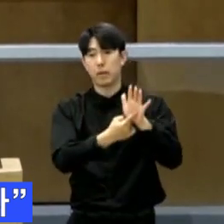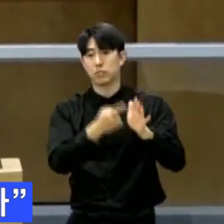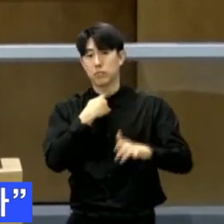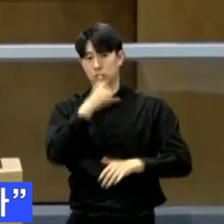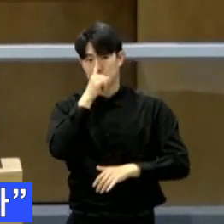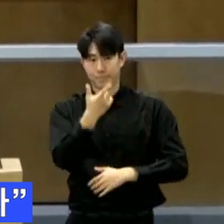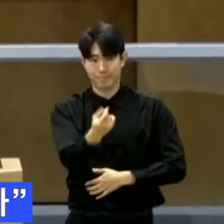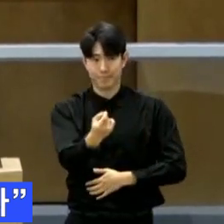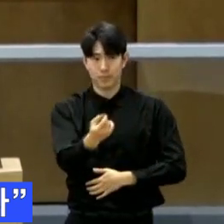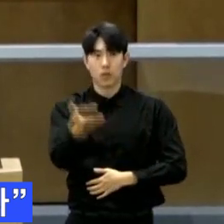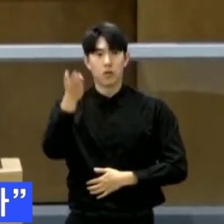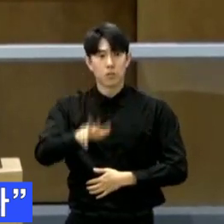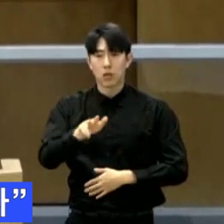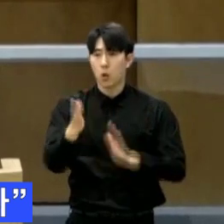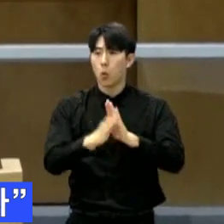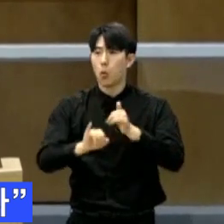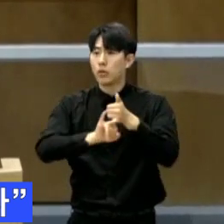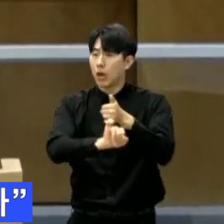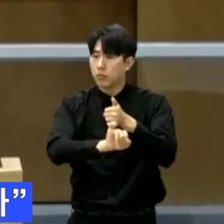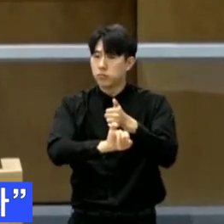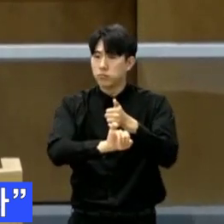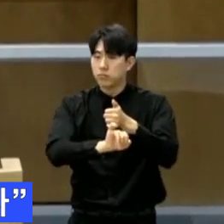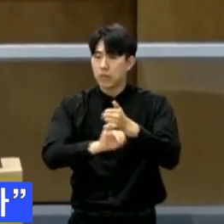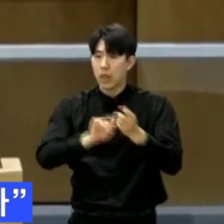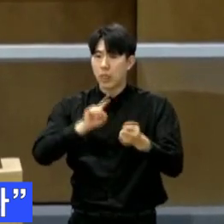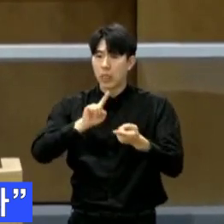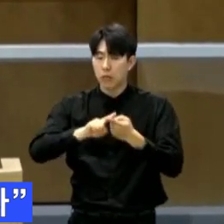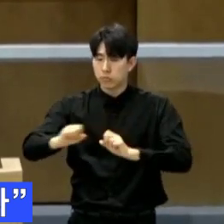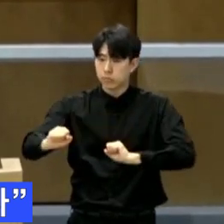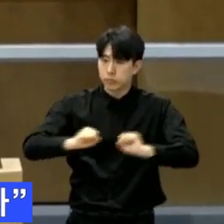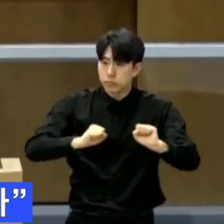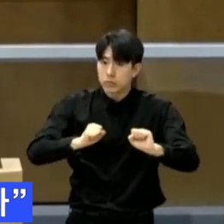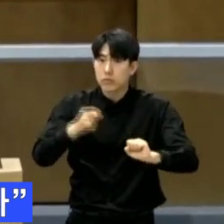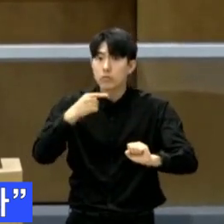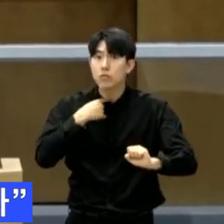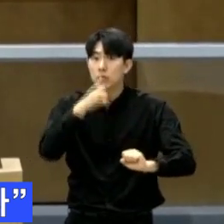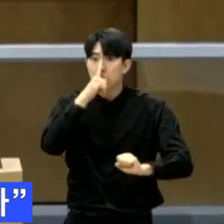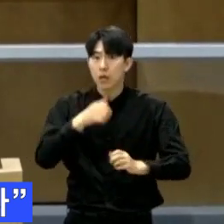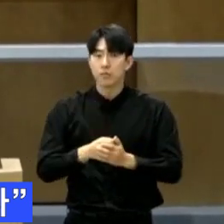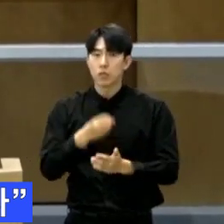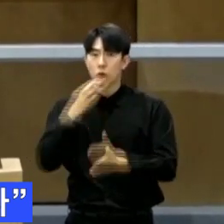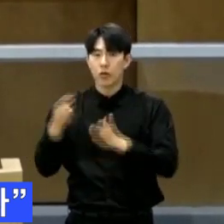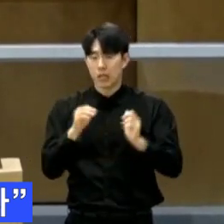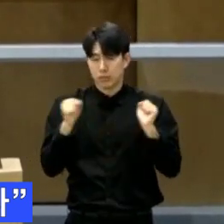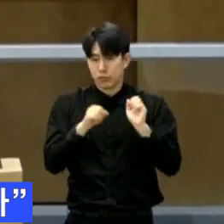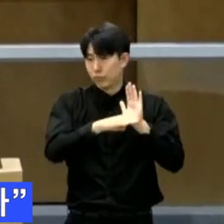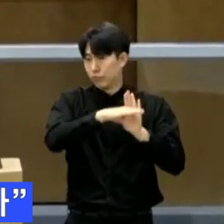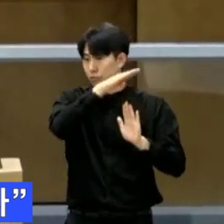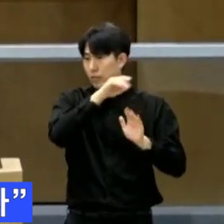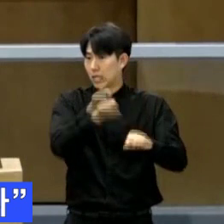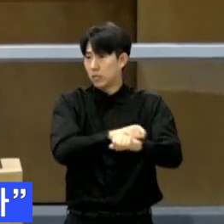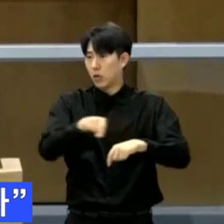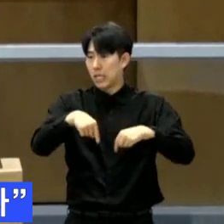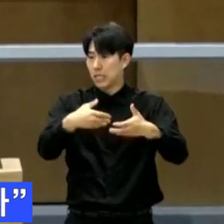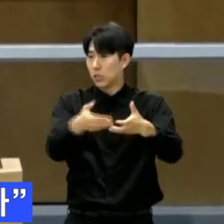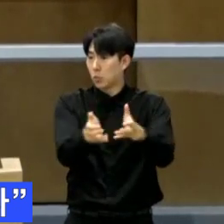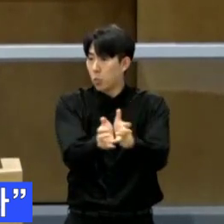그러나 현재까지 공약 이행 실적은 어떻습니까? 먼저 경기 북부 특별자치도 설치의 경우